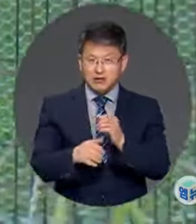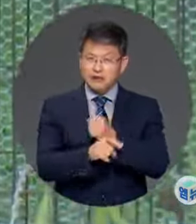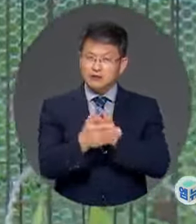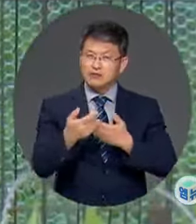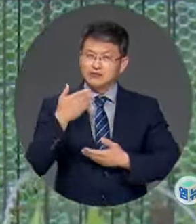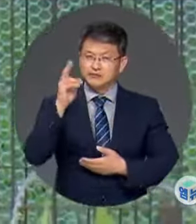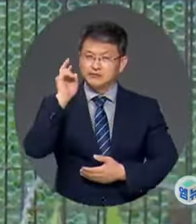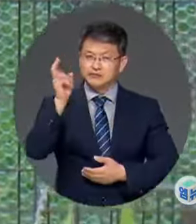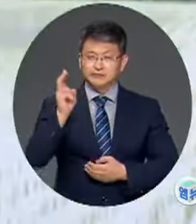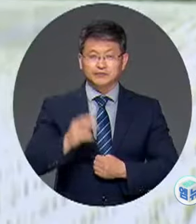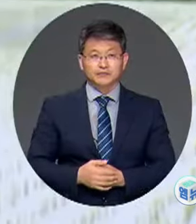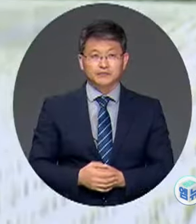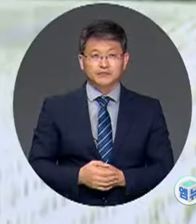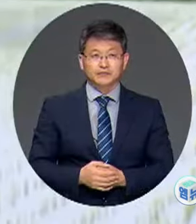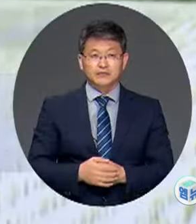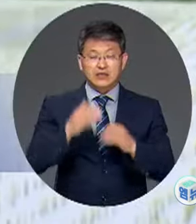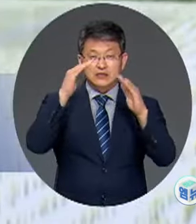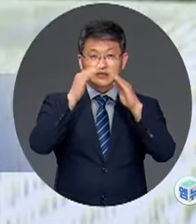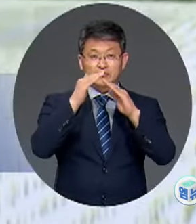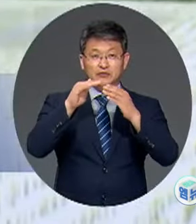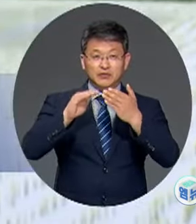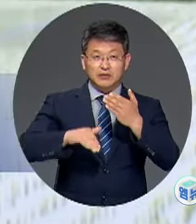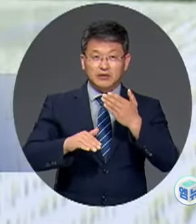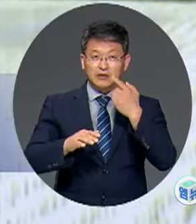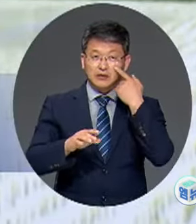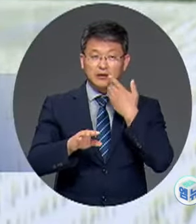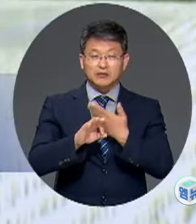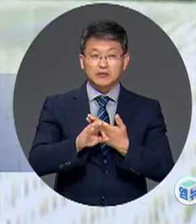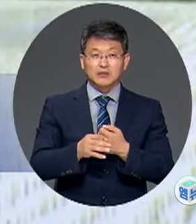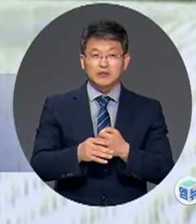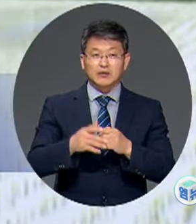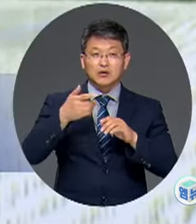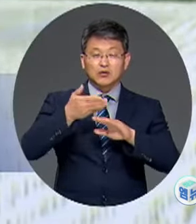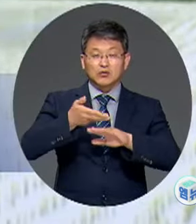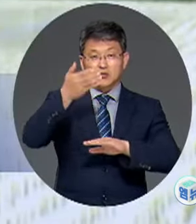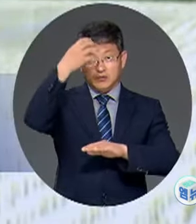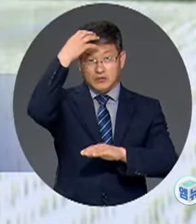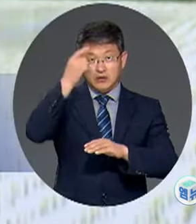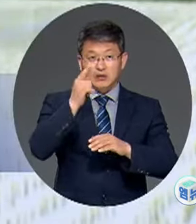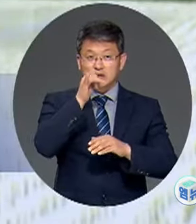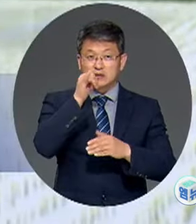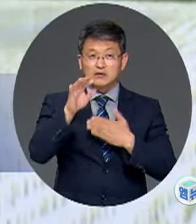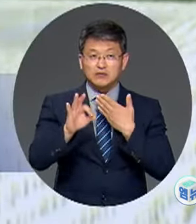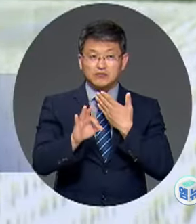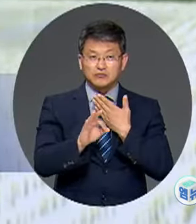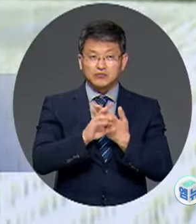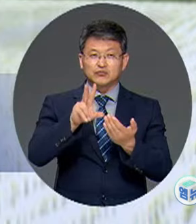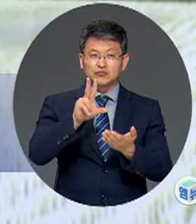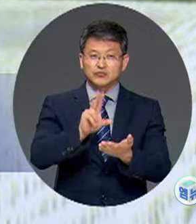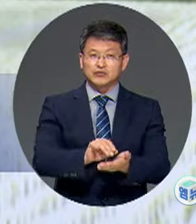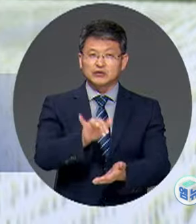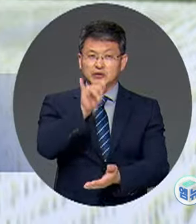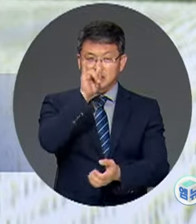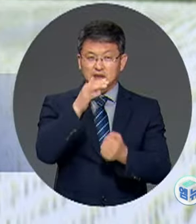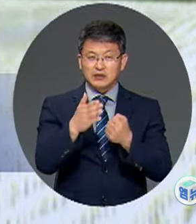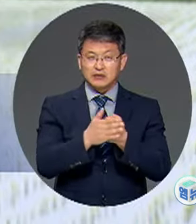것으로 분석했습니다 지붕이 조금 진다든지 둥지 높이가 조금 높다든지 하는 그런 문제점들이